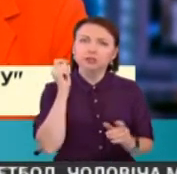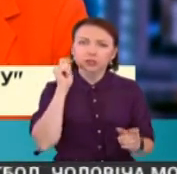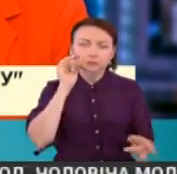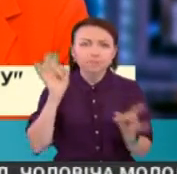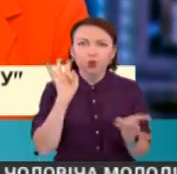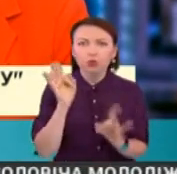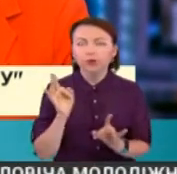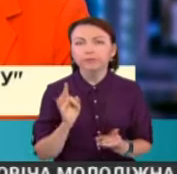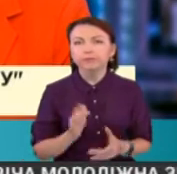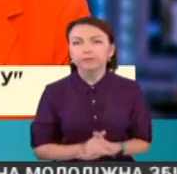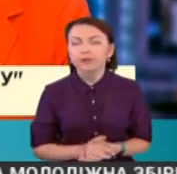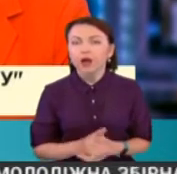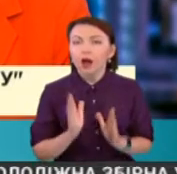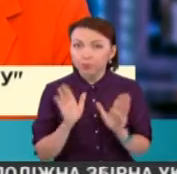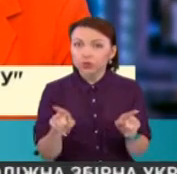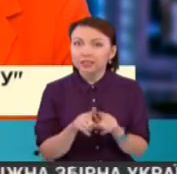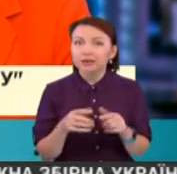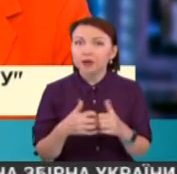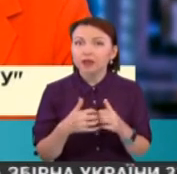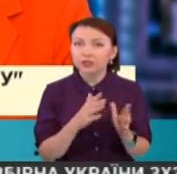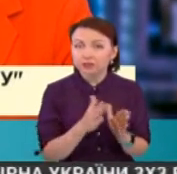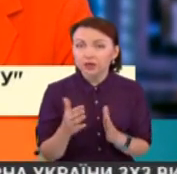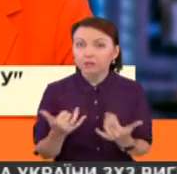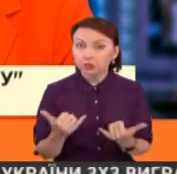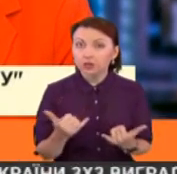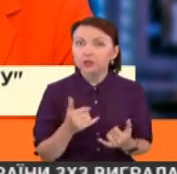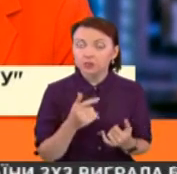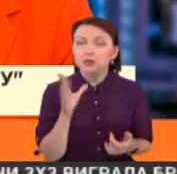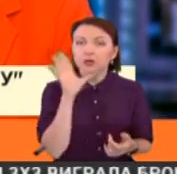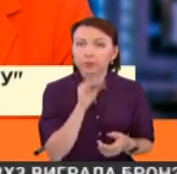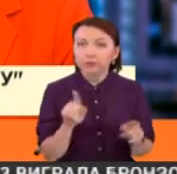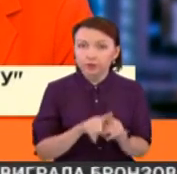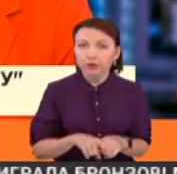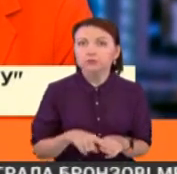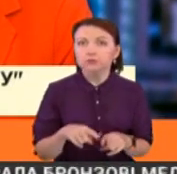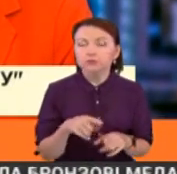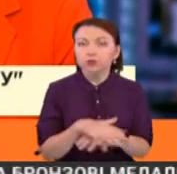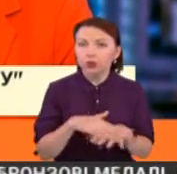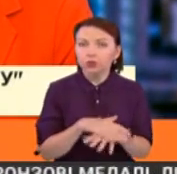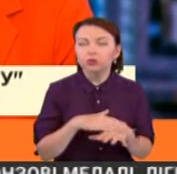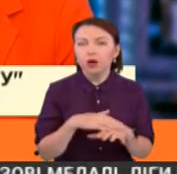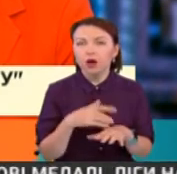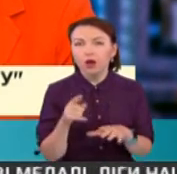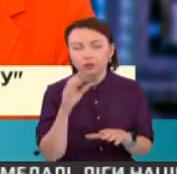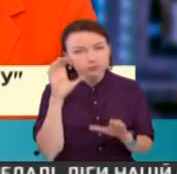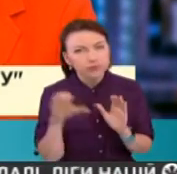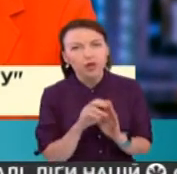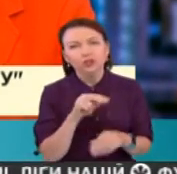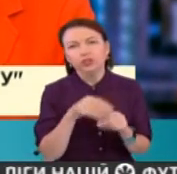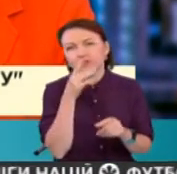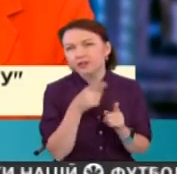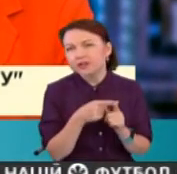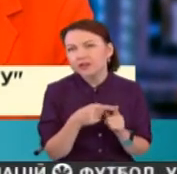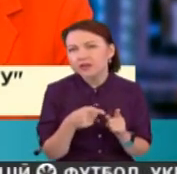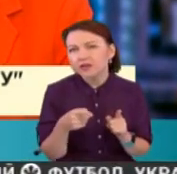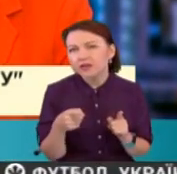бути такий механізм, що зараз спрацювало те, що дослухалися до суспільства, тим не менше через якийсь проміжок